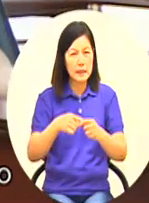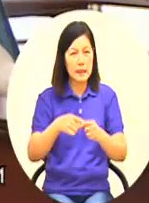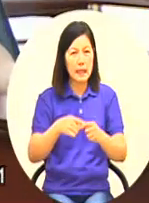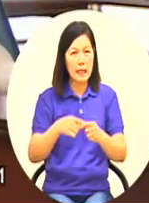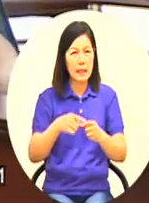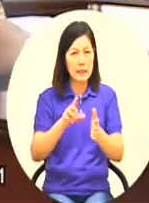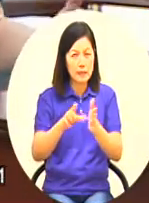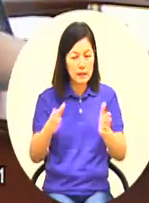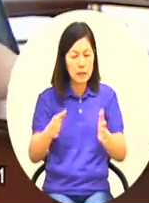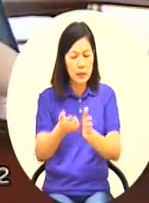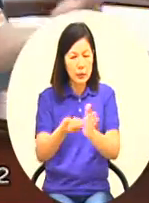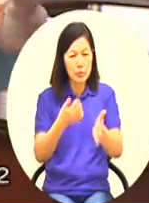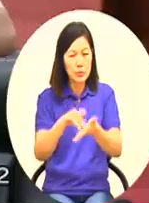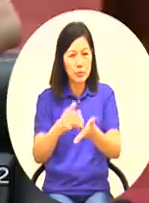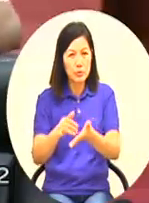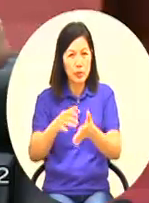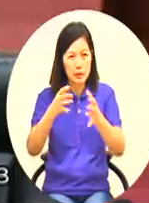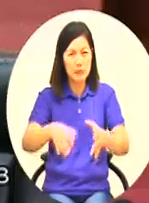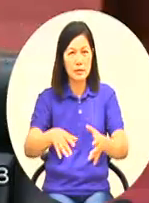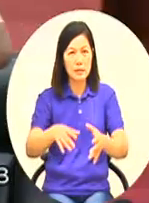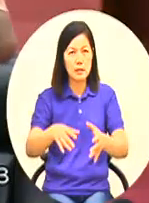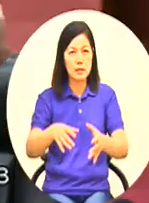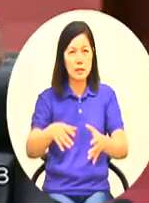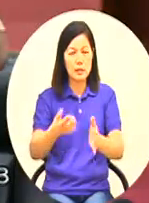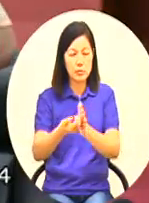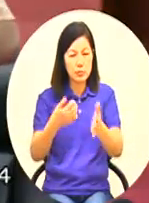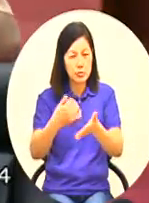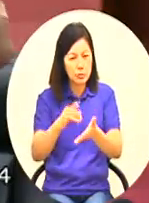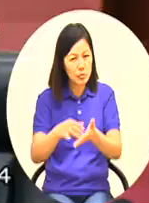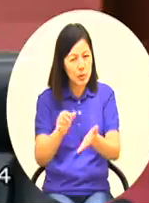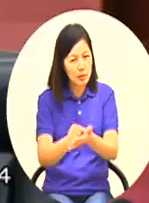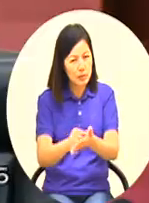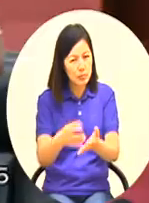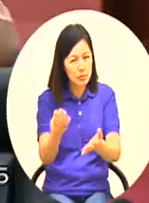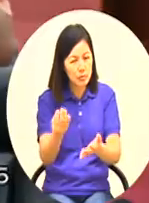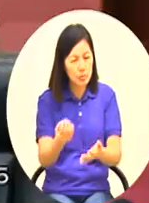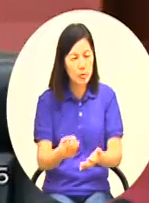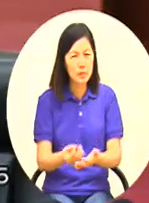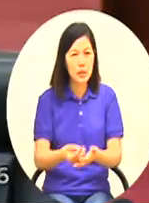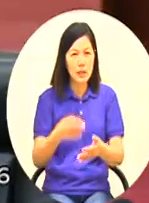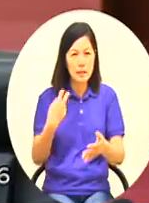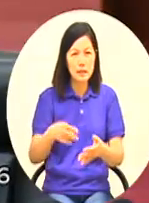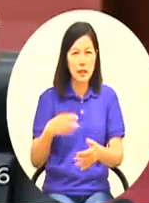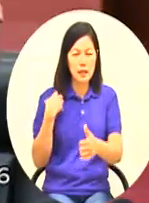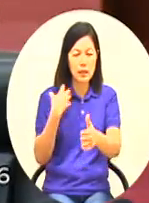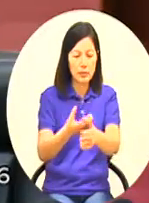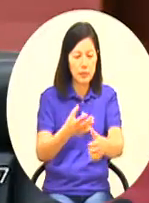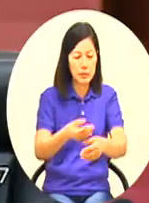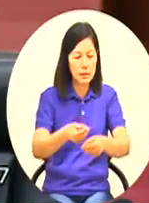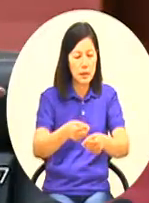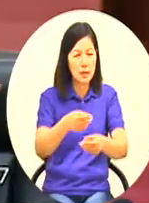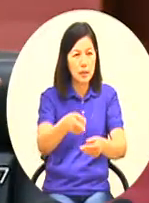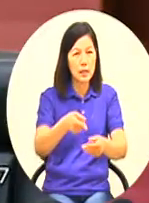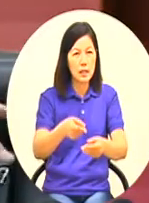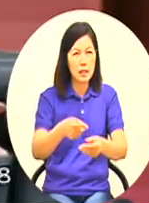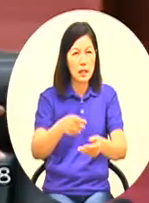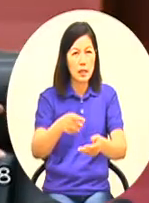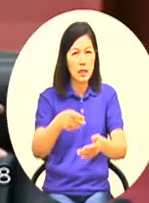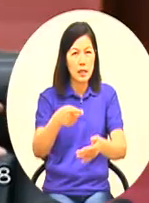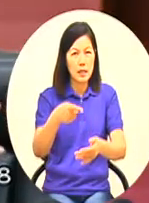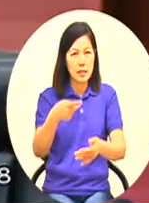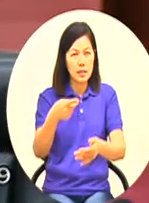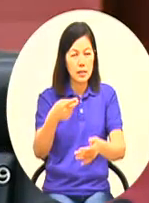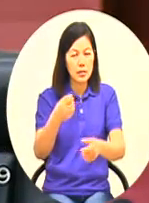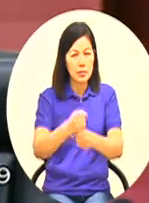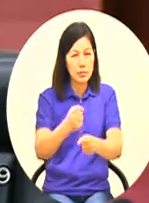都医生嘛，对不对？领导在一片偌济医生底下，要带发包带维护，吼，做个带维护嘛，用做方